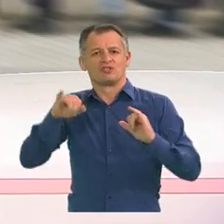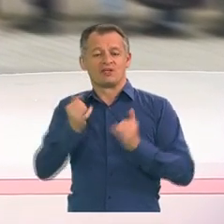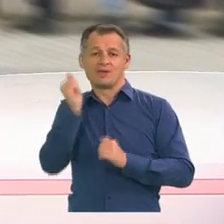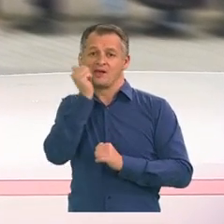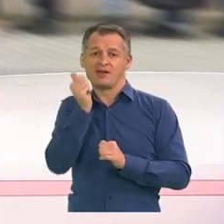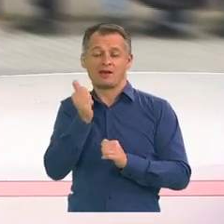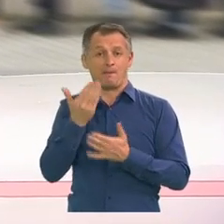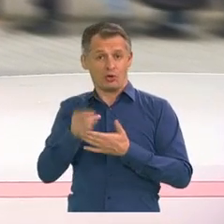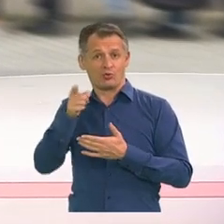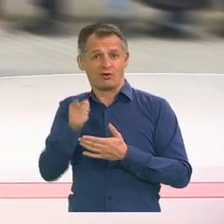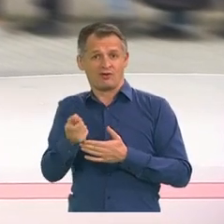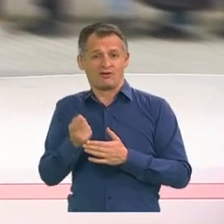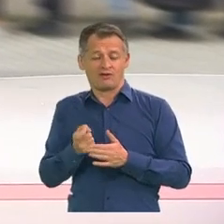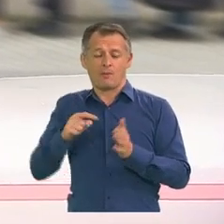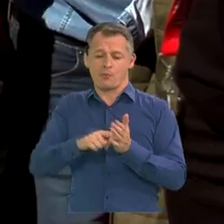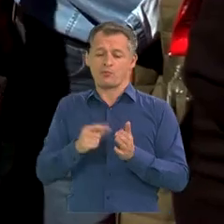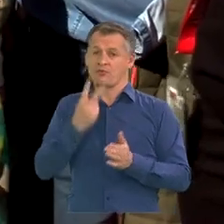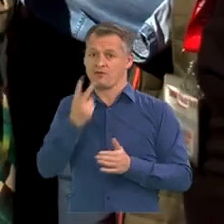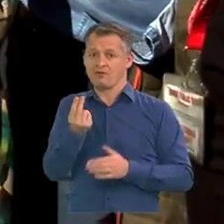din punct de vedere financiar.